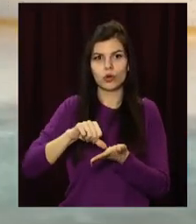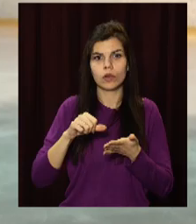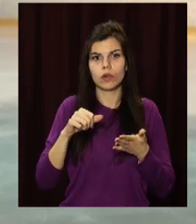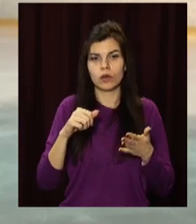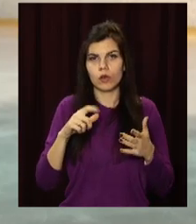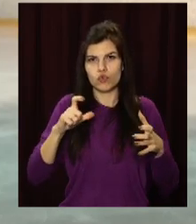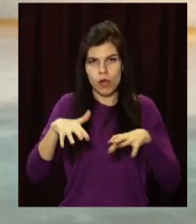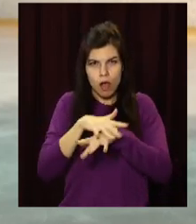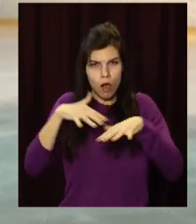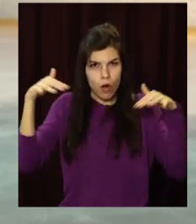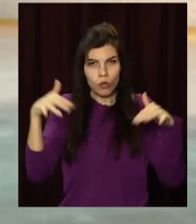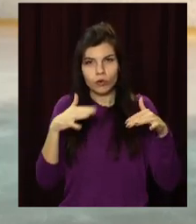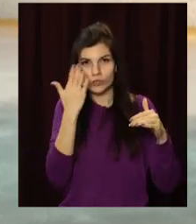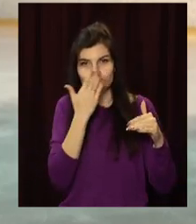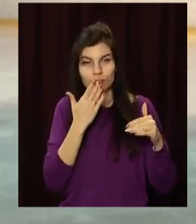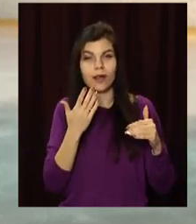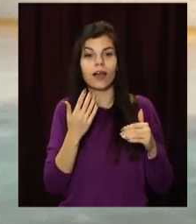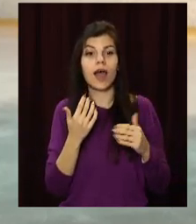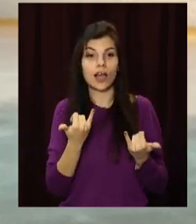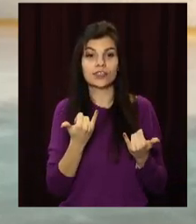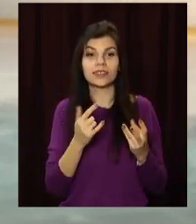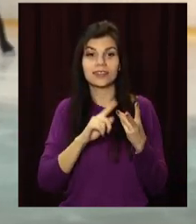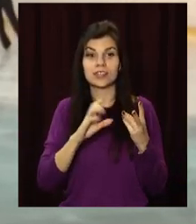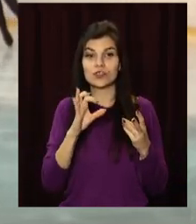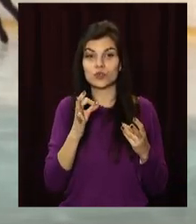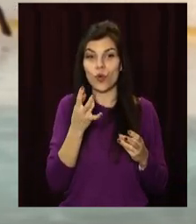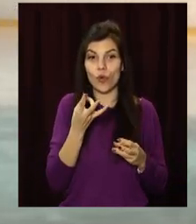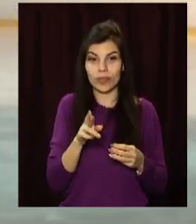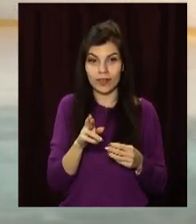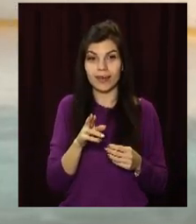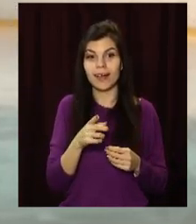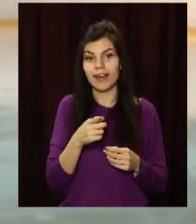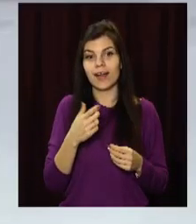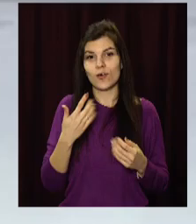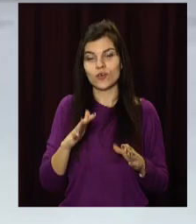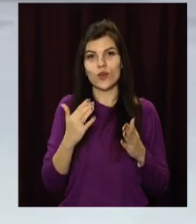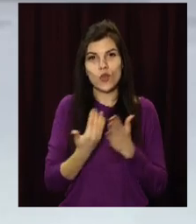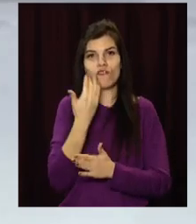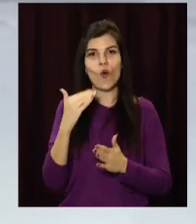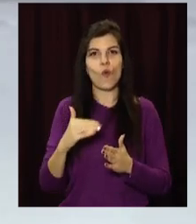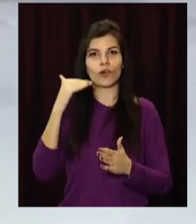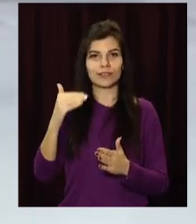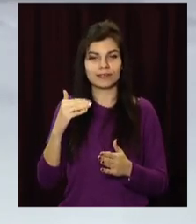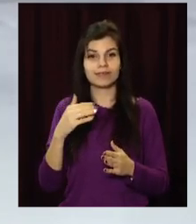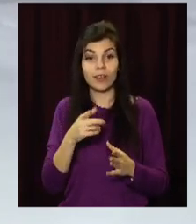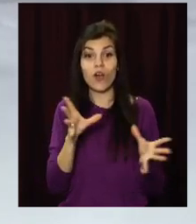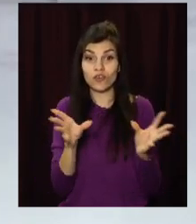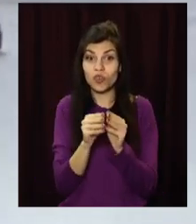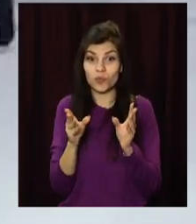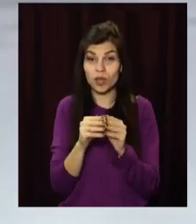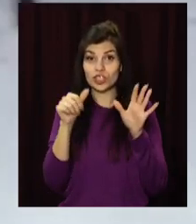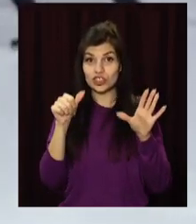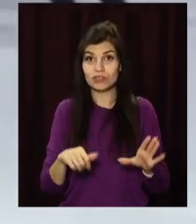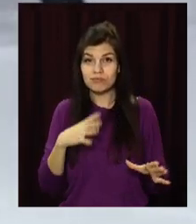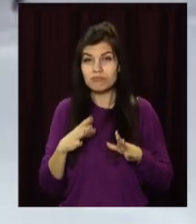мене, скажімо, обучення було більше. Тобто це не більше, як тренування, як просто обучення. Со второй партнершей мы уже